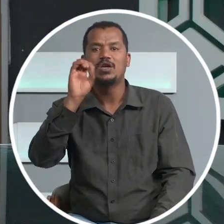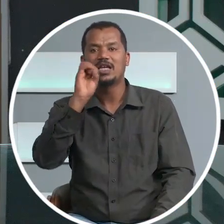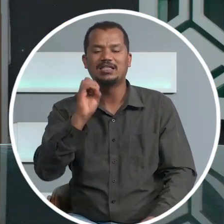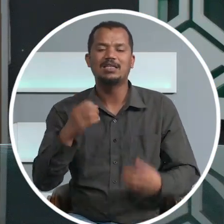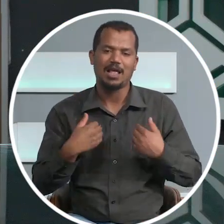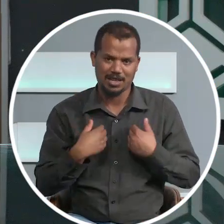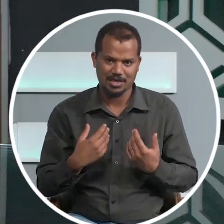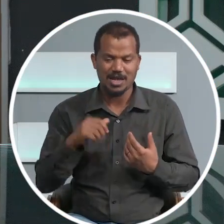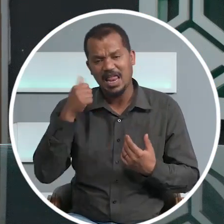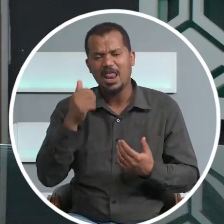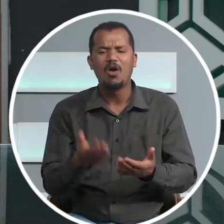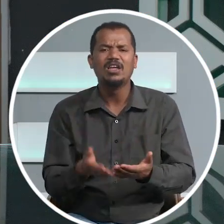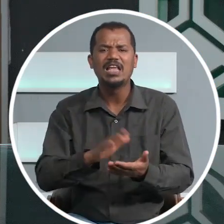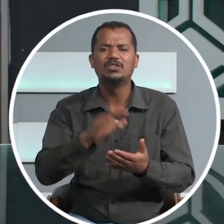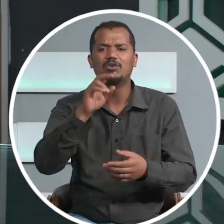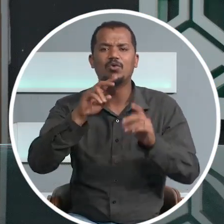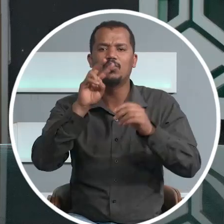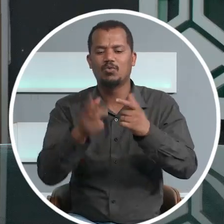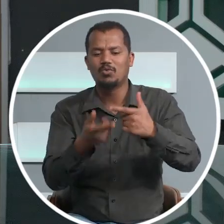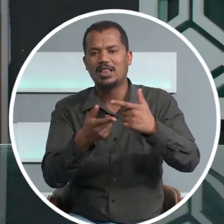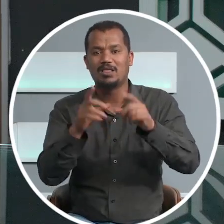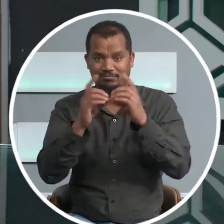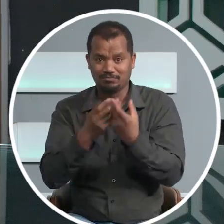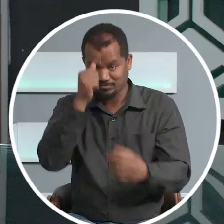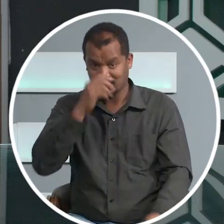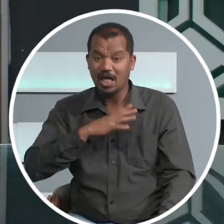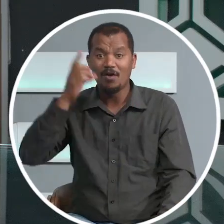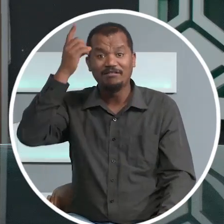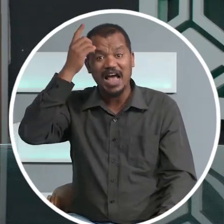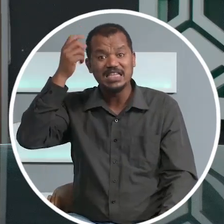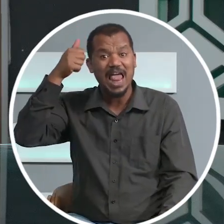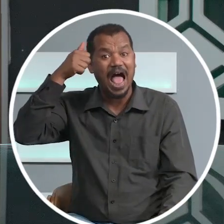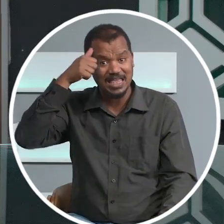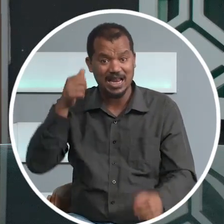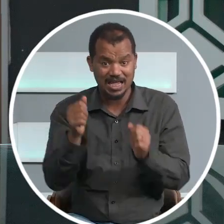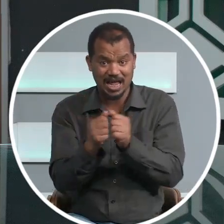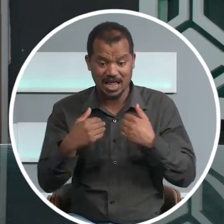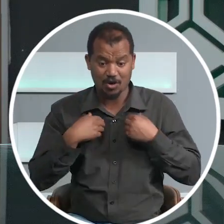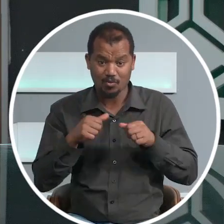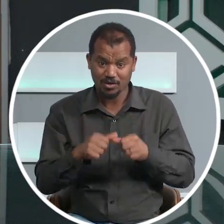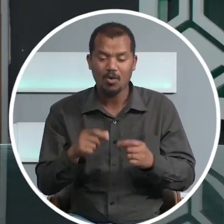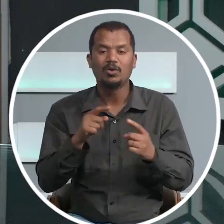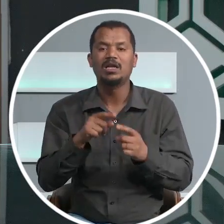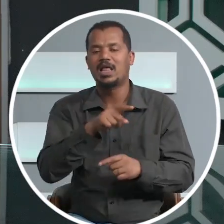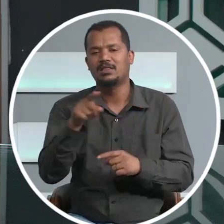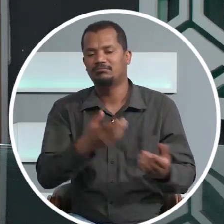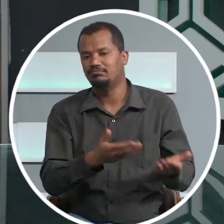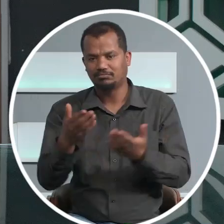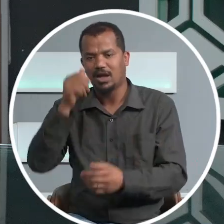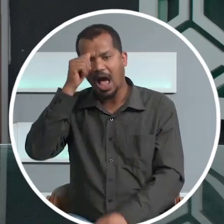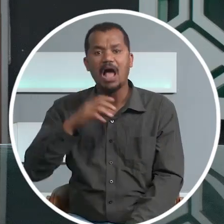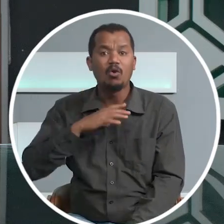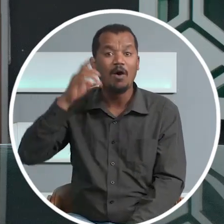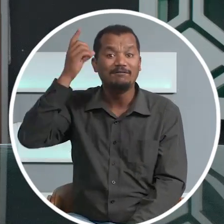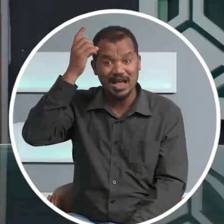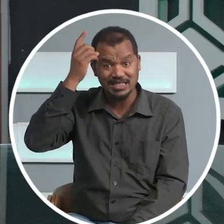ገጽ ታጅቧል። ዳጉ ሌላው ገጽ ሁለተኛውን ክፍል ከአቶ ፋሲል አየለ ጋር የሚኖረንን ቆይታ ወደ እናንተ እናደርሳለን።